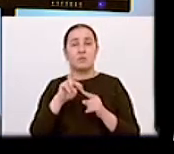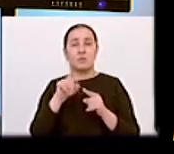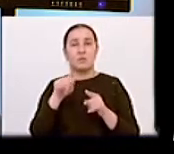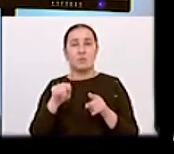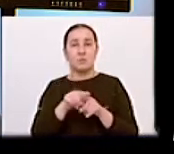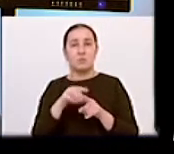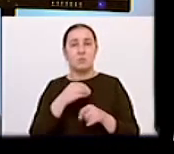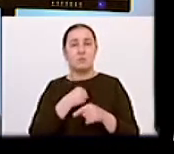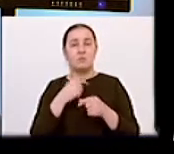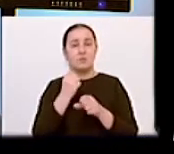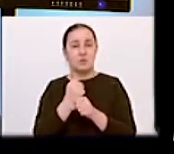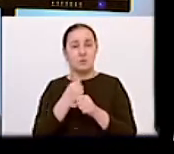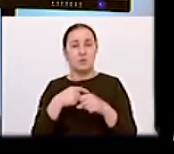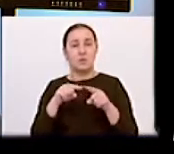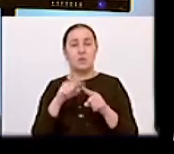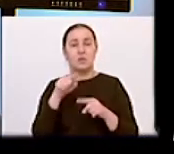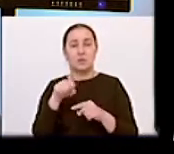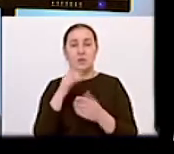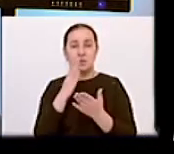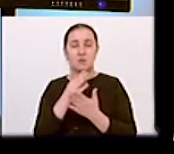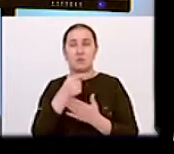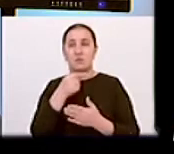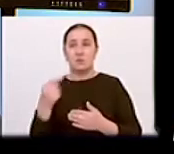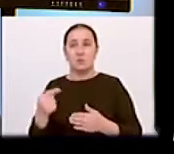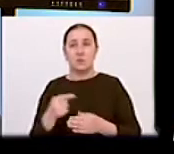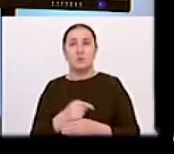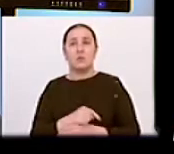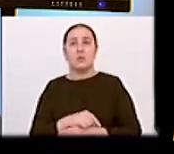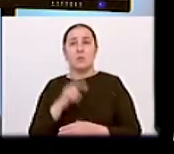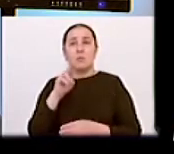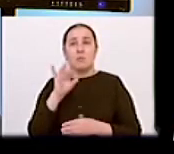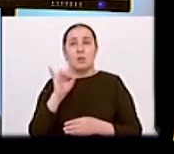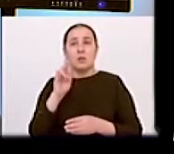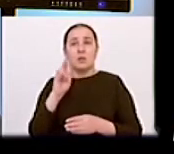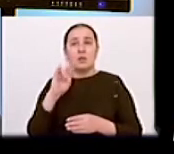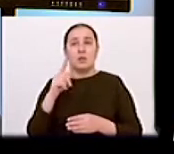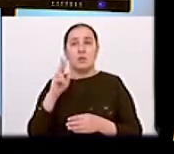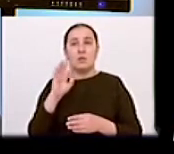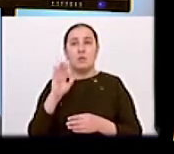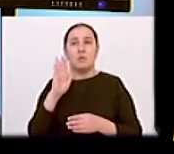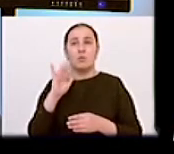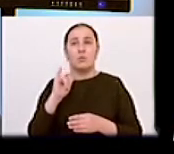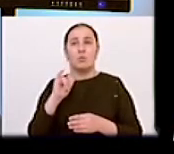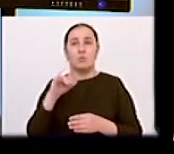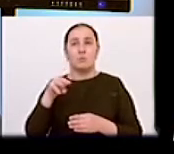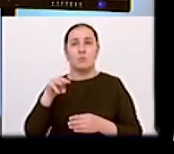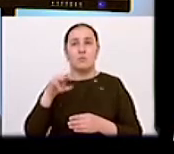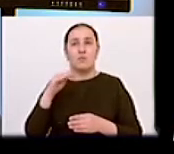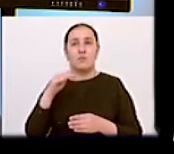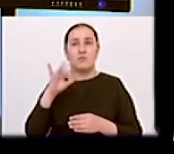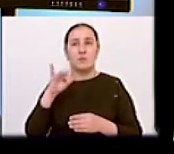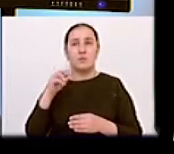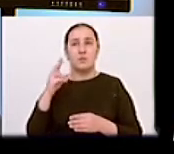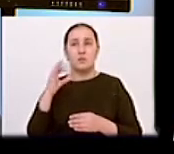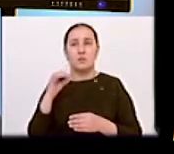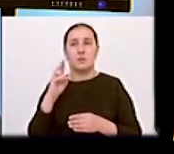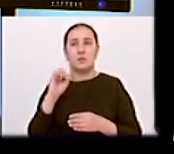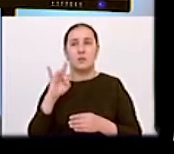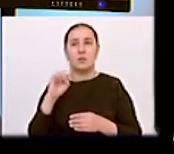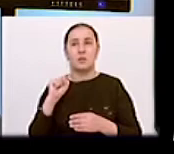тоже хочется так сделать. Это и есть тире. Беньков, Уфимцев, Карахан – многие